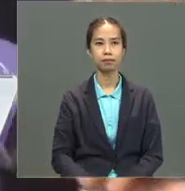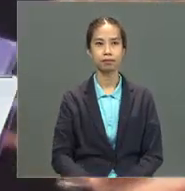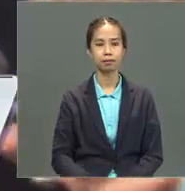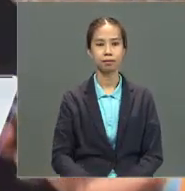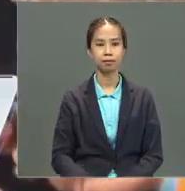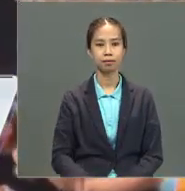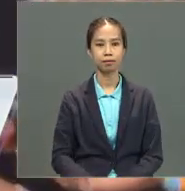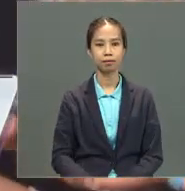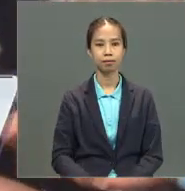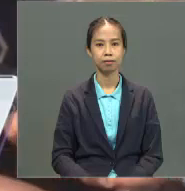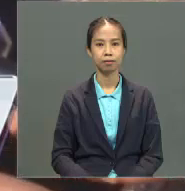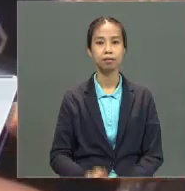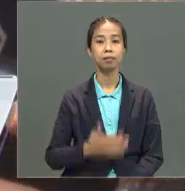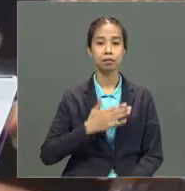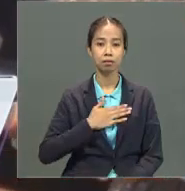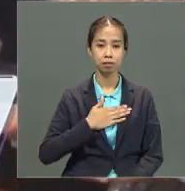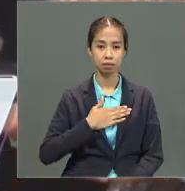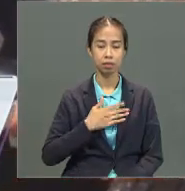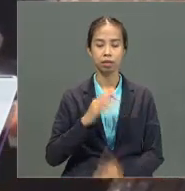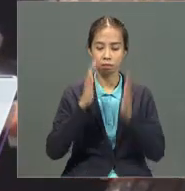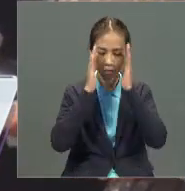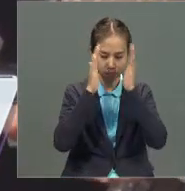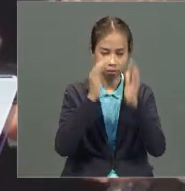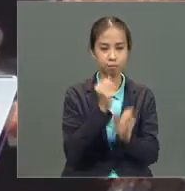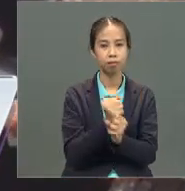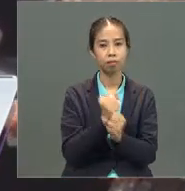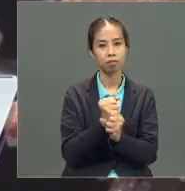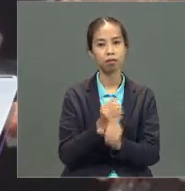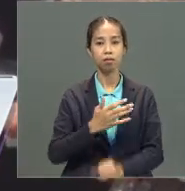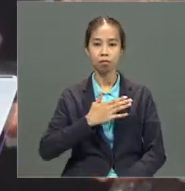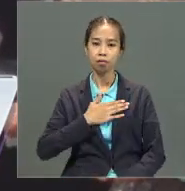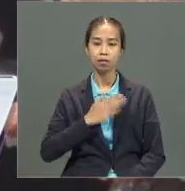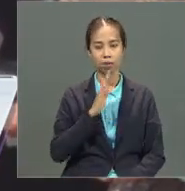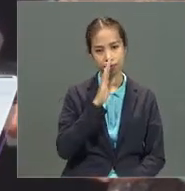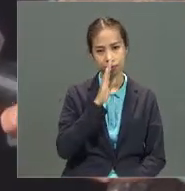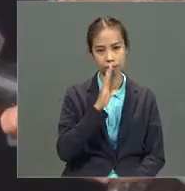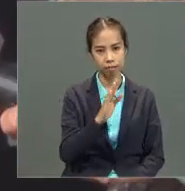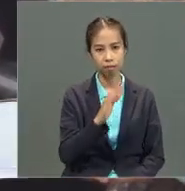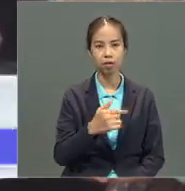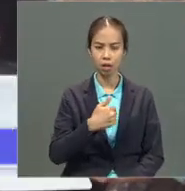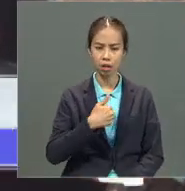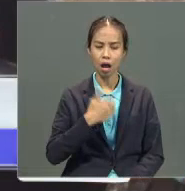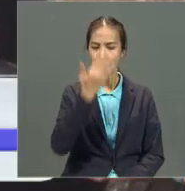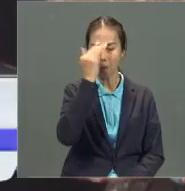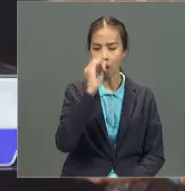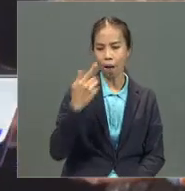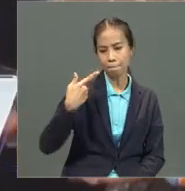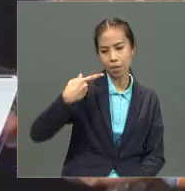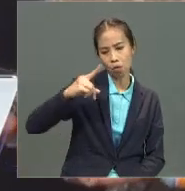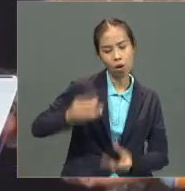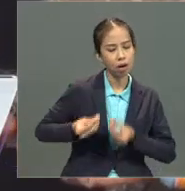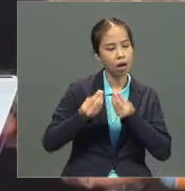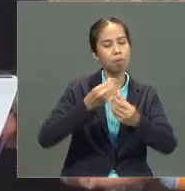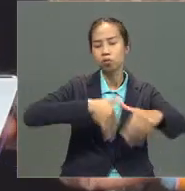ผมก็คติในการงานผมก็จะตั้งใจทำงานนะครับด้วยความซื่อสัตย์สุจริตแล้วก็ให้เกิดประโยชน์สูงสุดกับพี่น้องประช